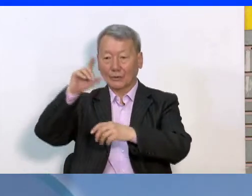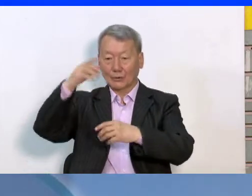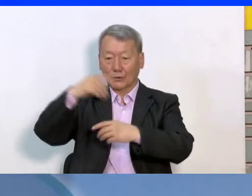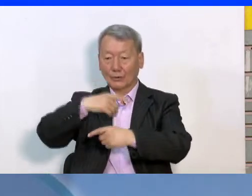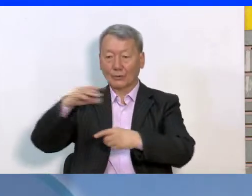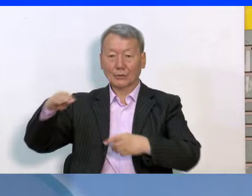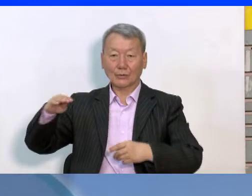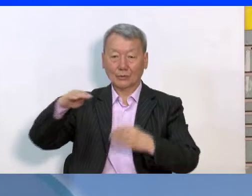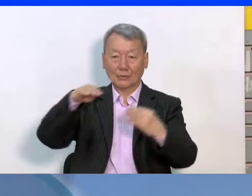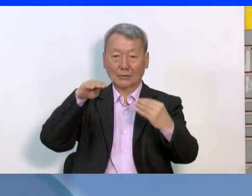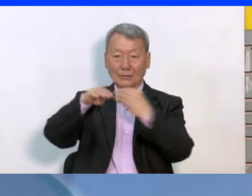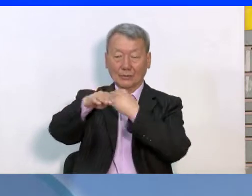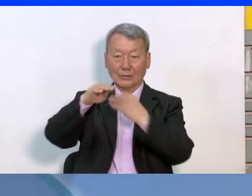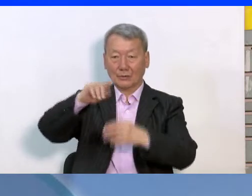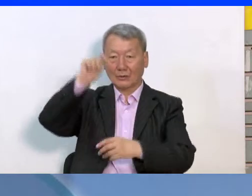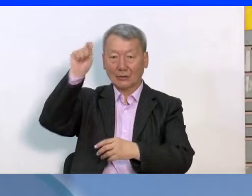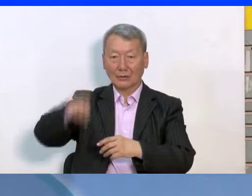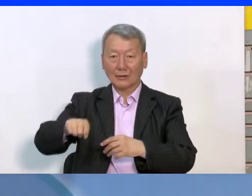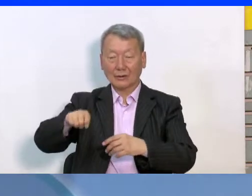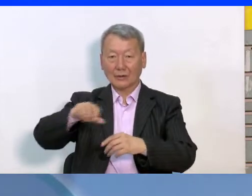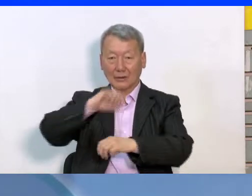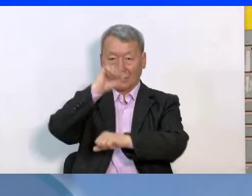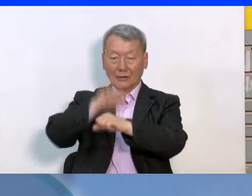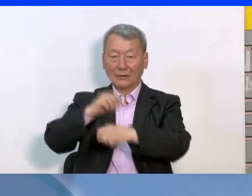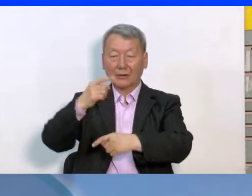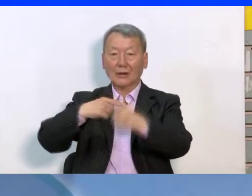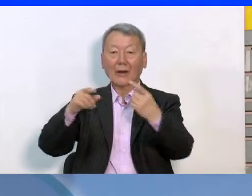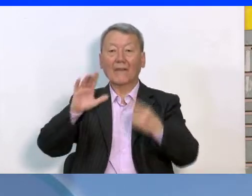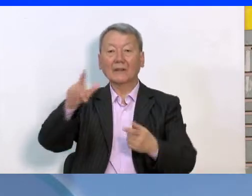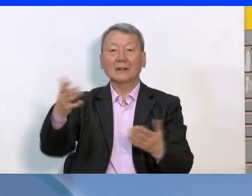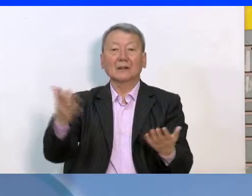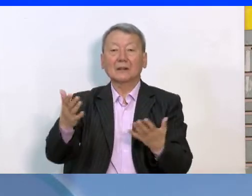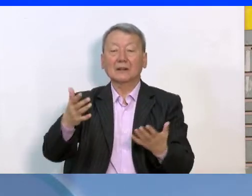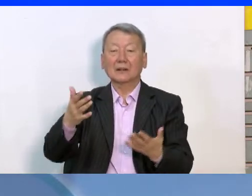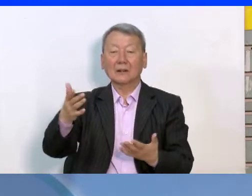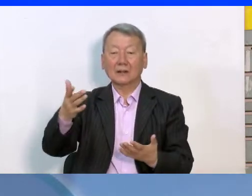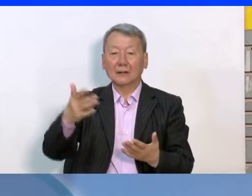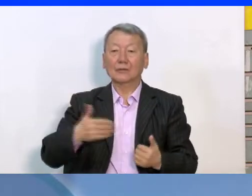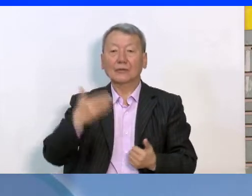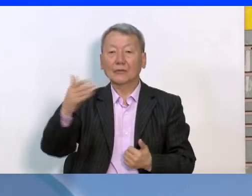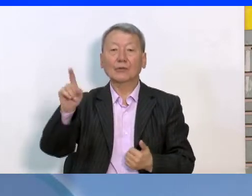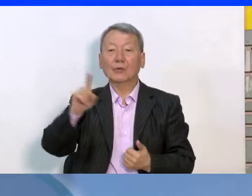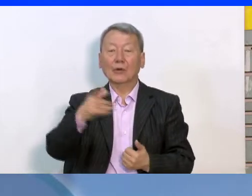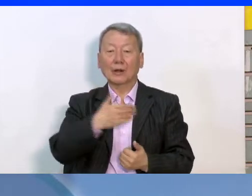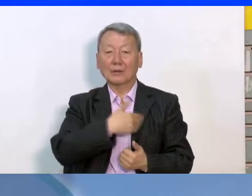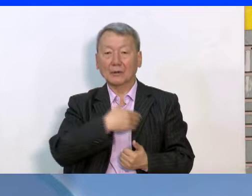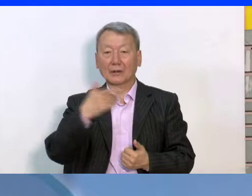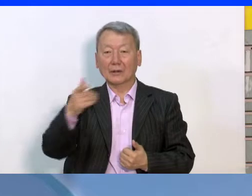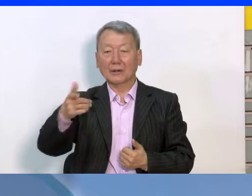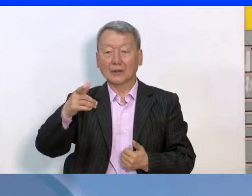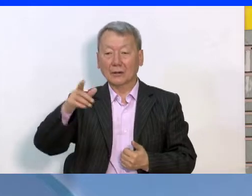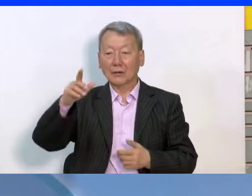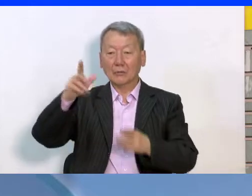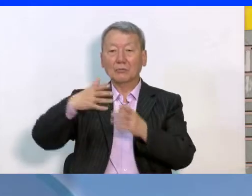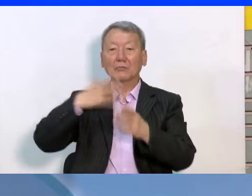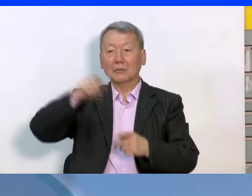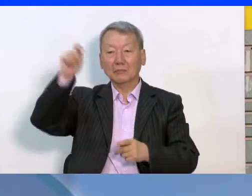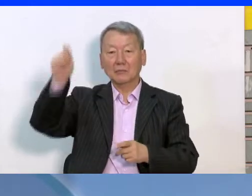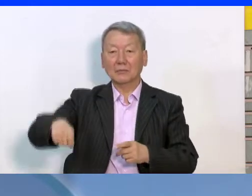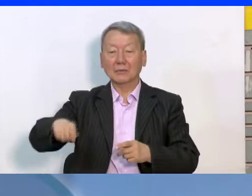тосушту депчи. Бул боюнча кандай аракеттер болуп атат? Эмне үчүн алар жол тосушту? Бул